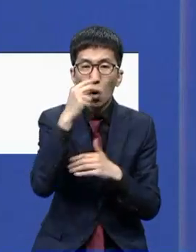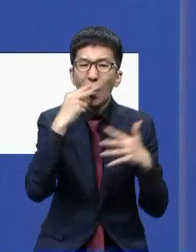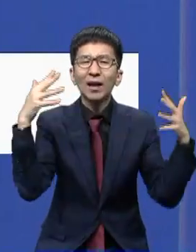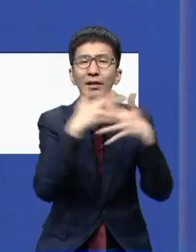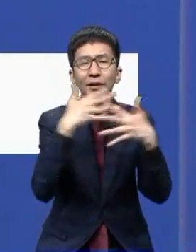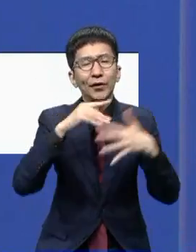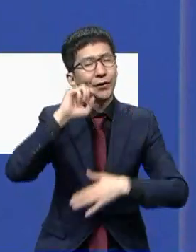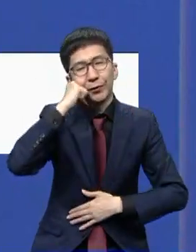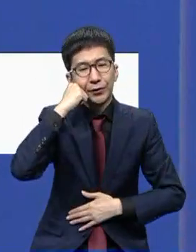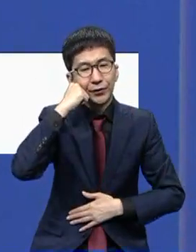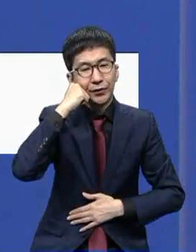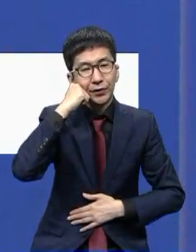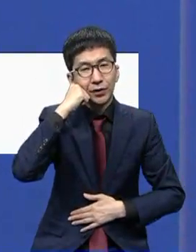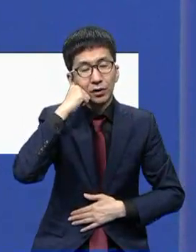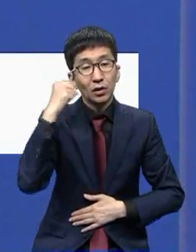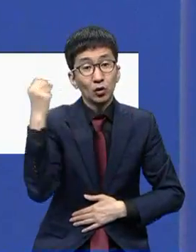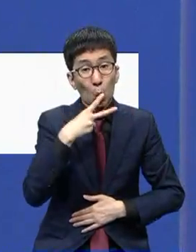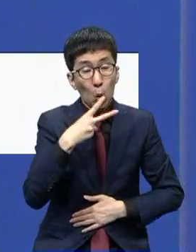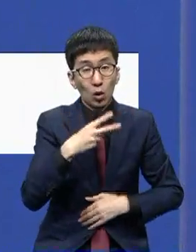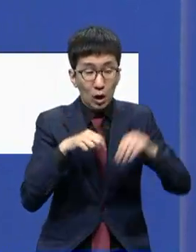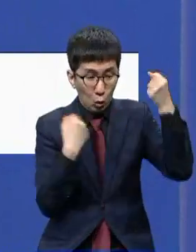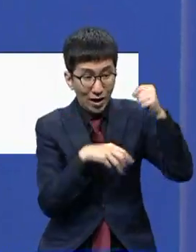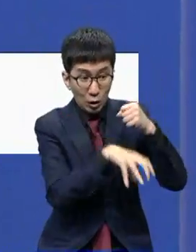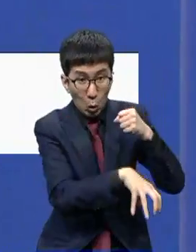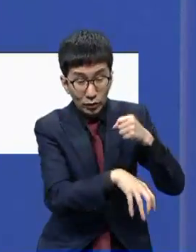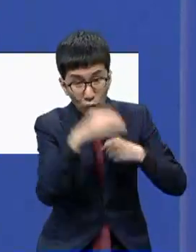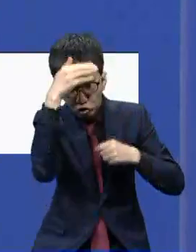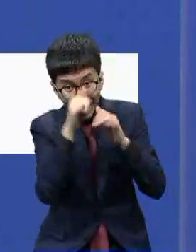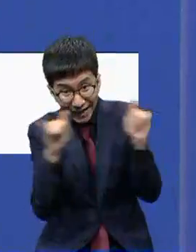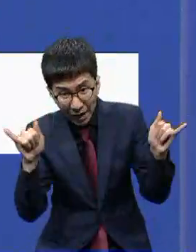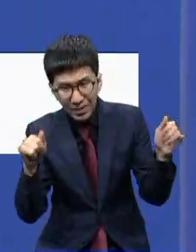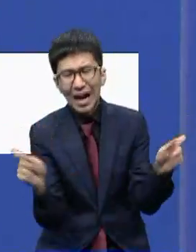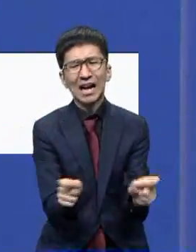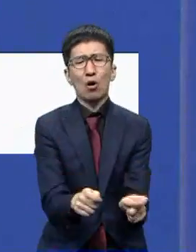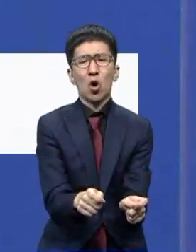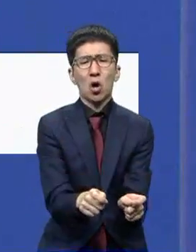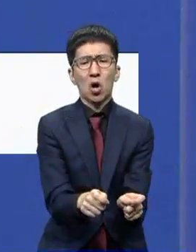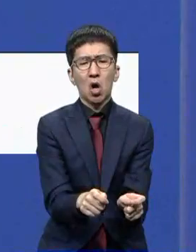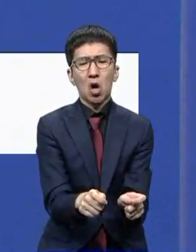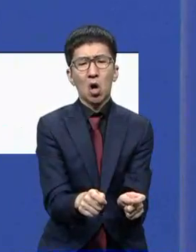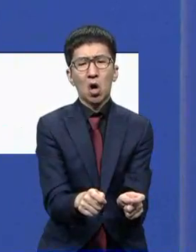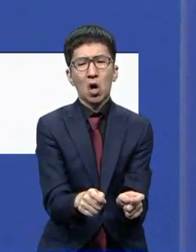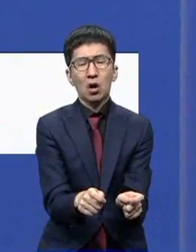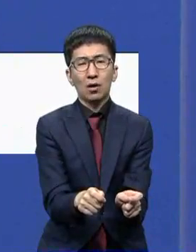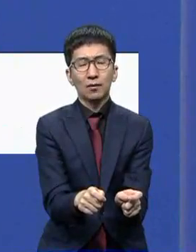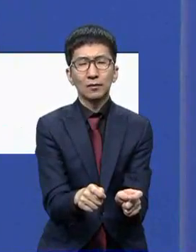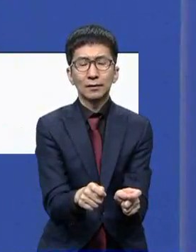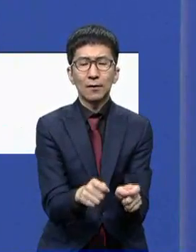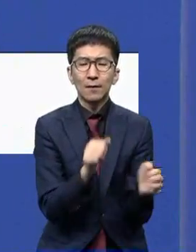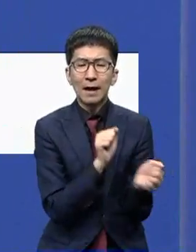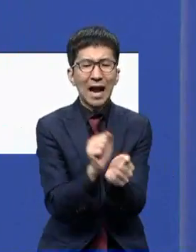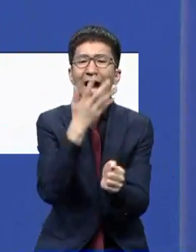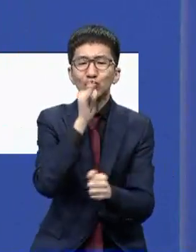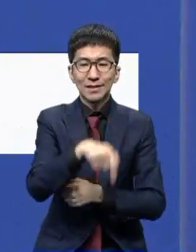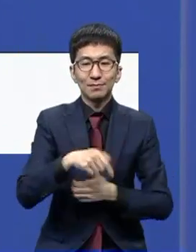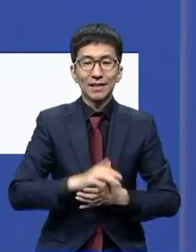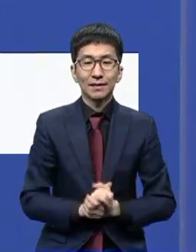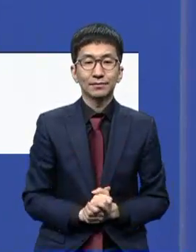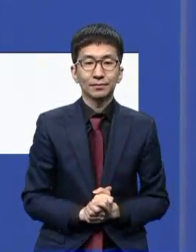환기가 어렵고 무대와 객석 간 거리가 가까워 밀접도가